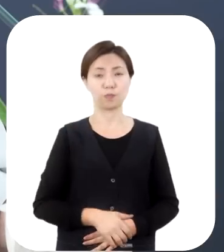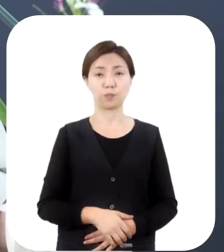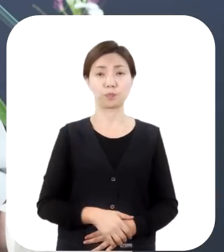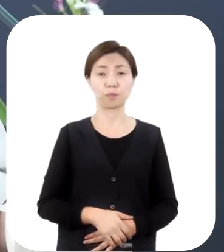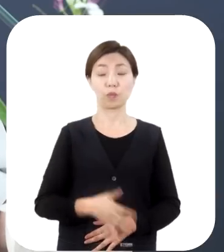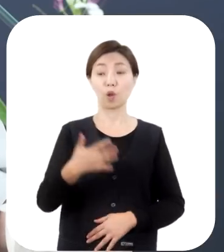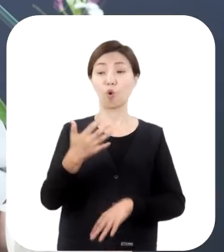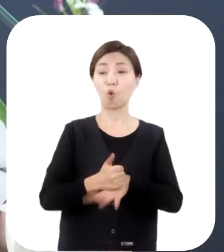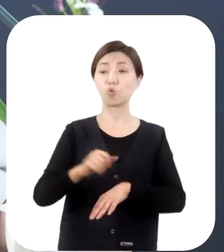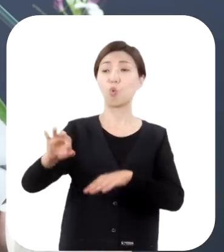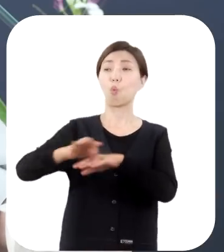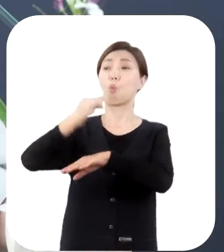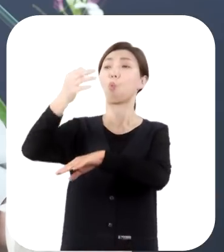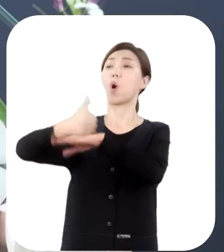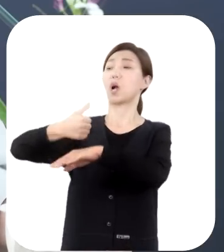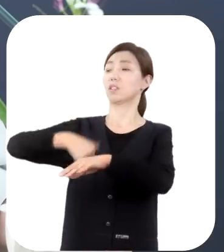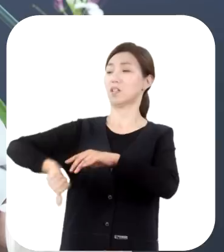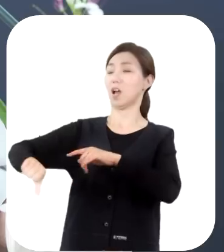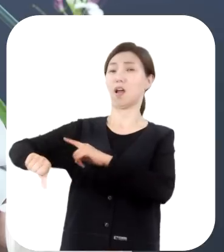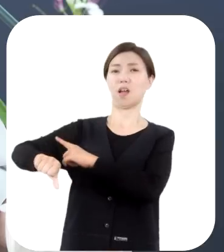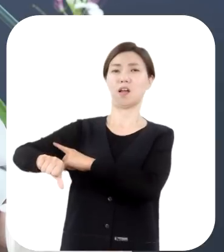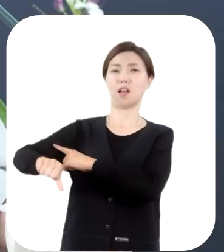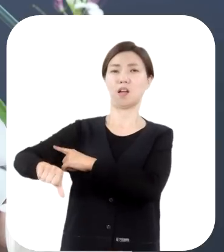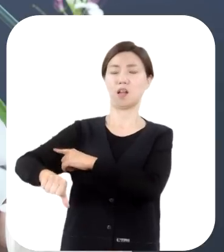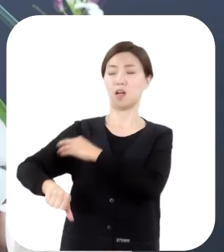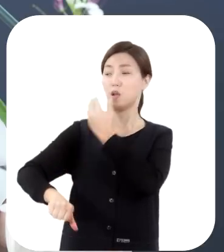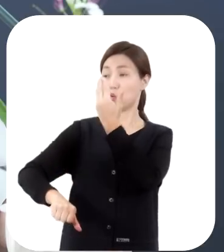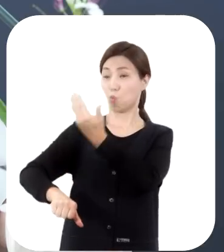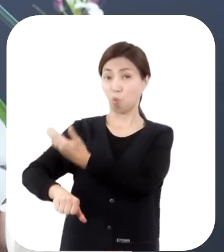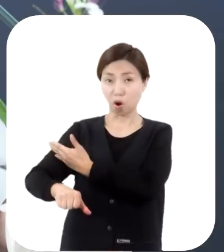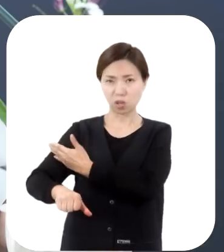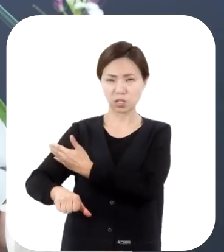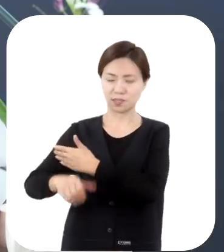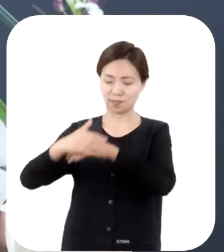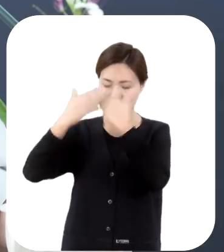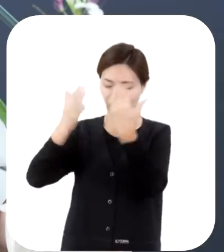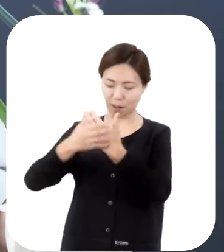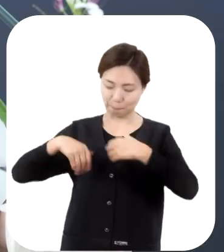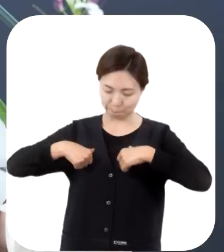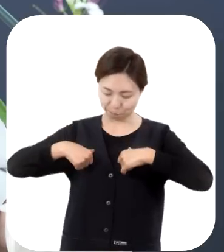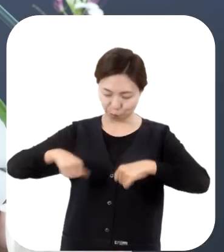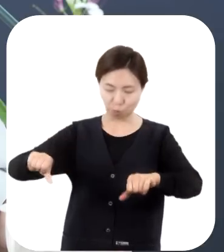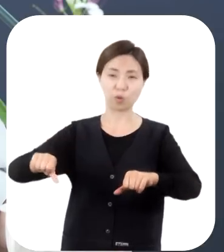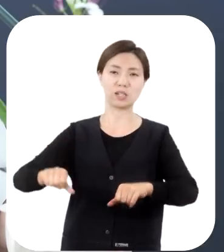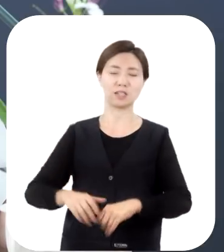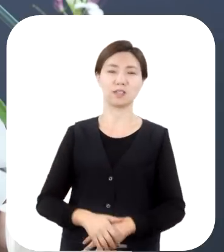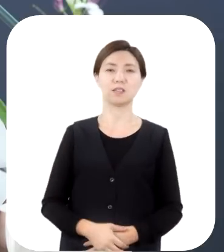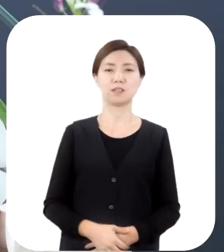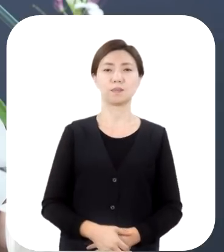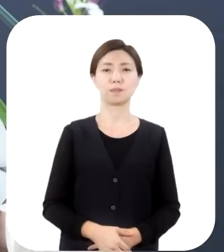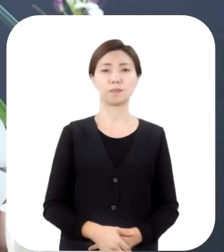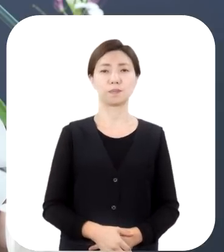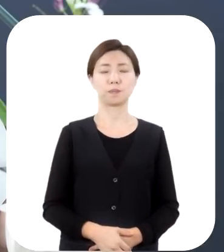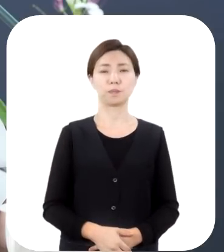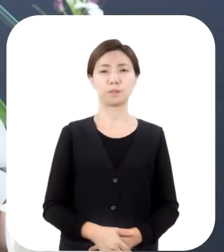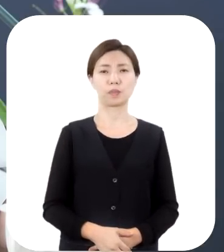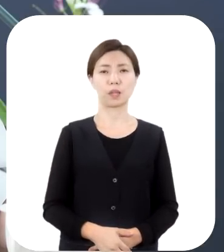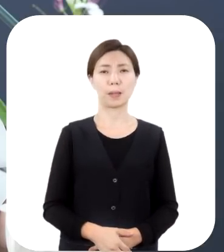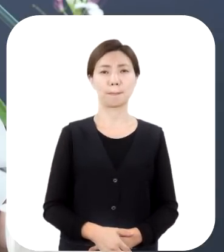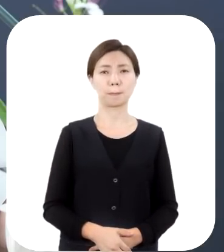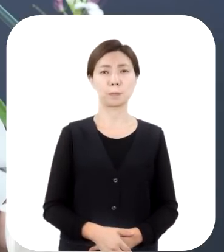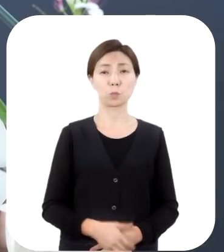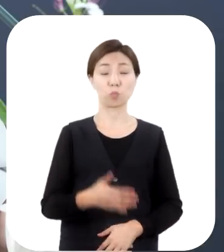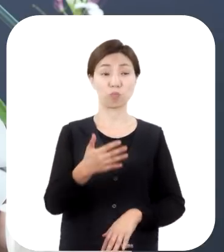뛰어넘으셨다. 그렇기 때문에 자기가 왕자지만은 왕족으로서의 어떤 기득권도 행사하지 않고